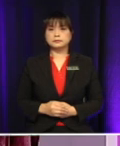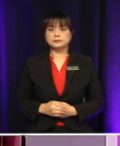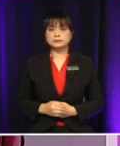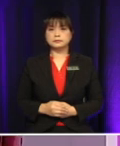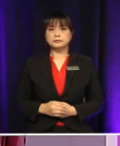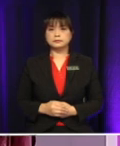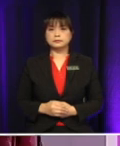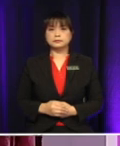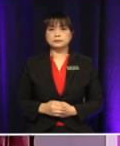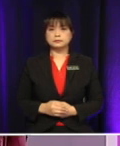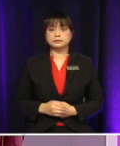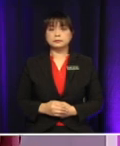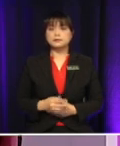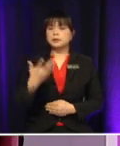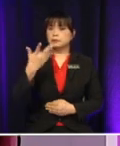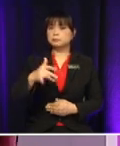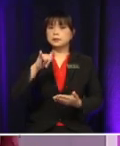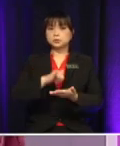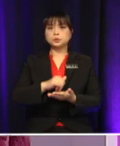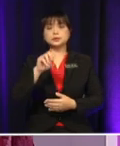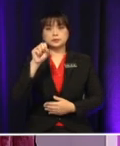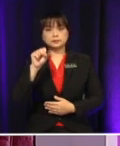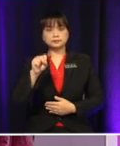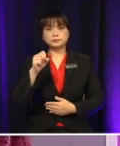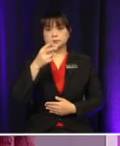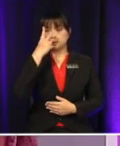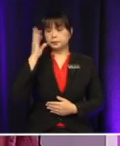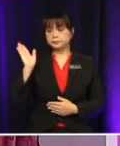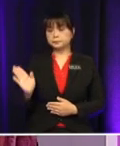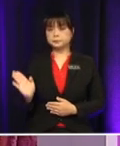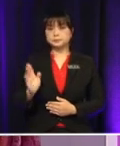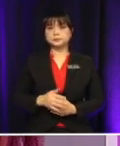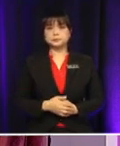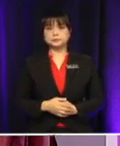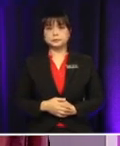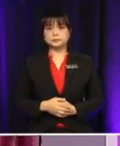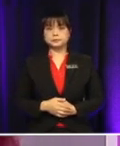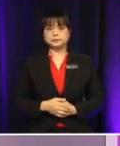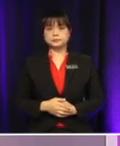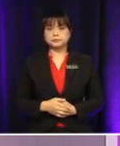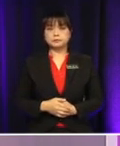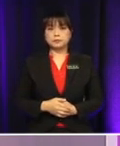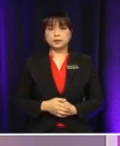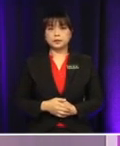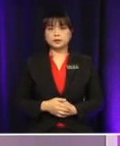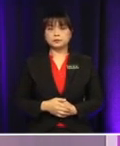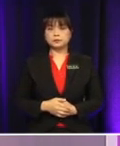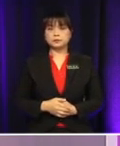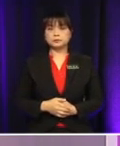alam ya oke kemudian s adalah pelantic bukan plantae plante gitu oke